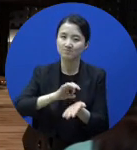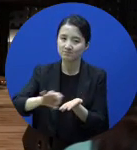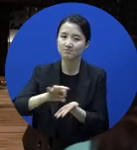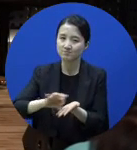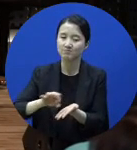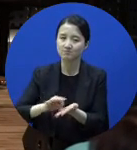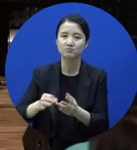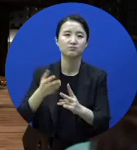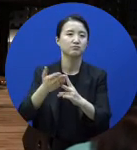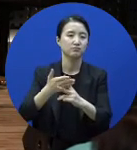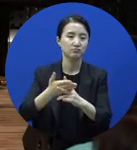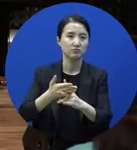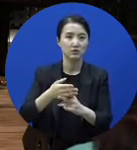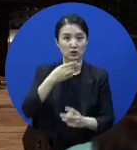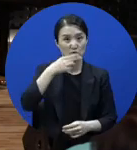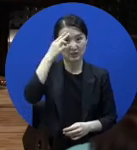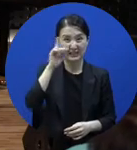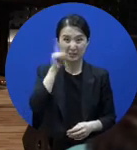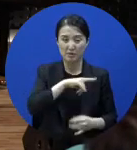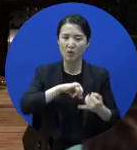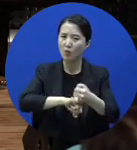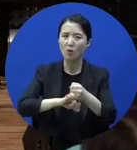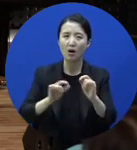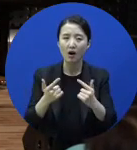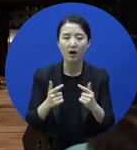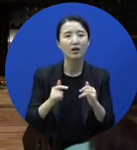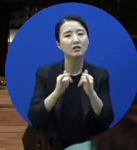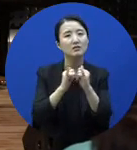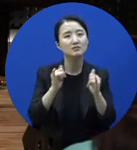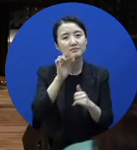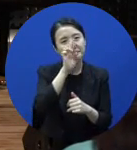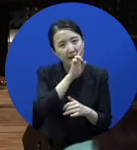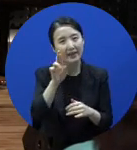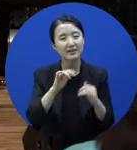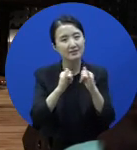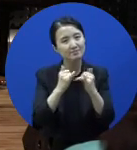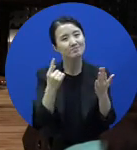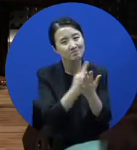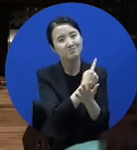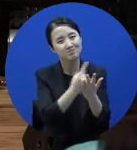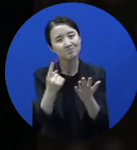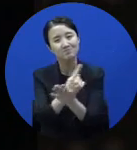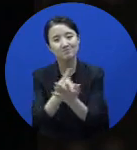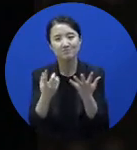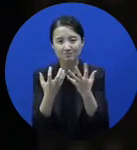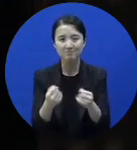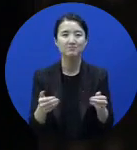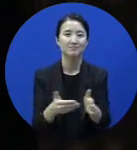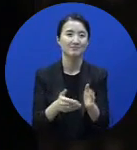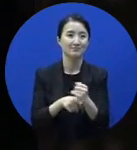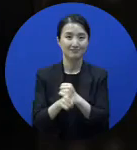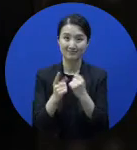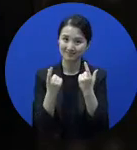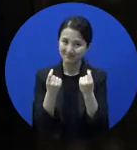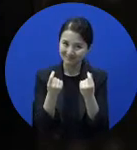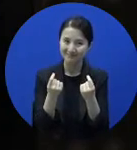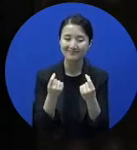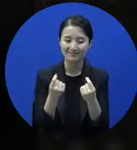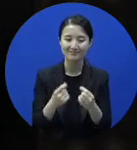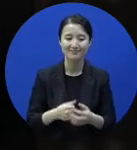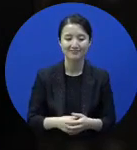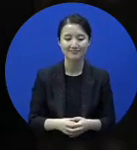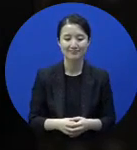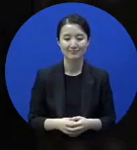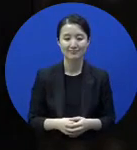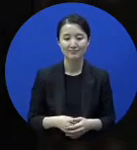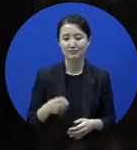사람들과 만났다는 거죠. 네, 그만큼 인적 네트워크가 풍부하다는 뜻이기도 합니다. 그 다음에 이제 다른 사람 앞에서 2시간 이렇게 앞서서